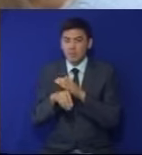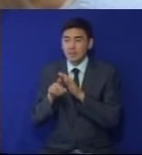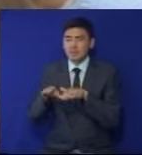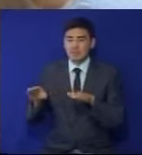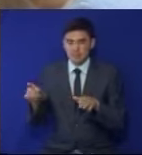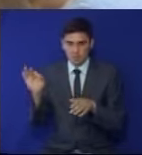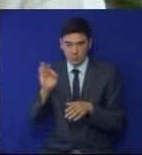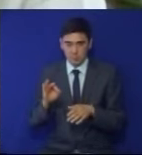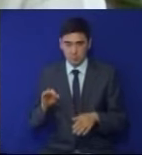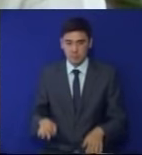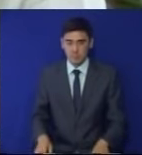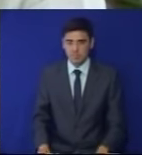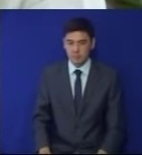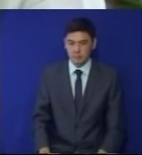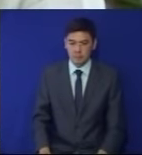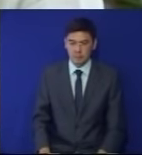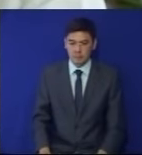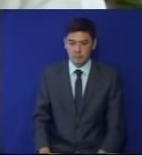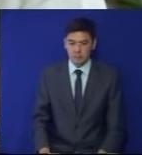тәрбиелеуге қатысты болды.